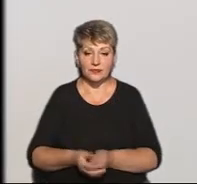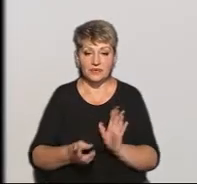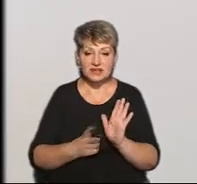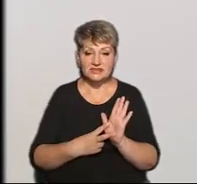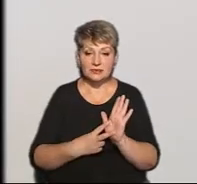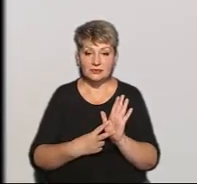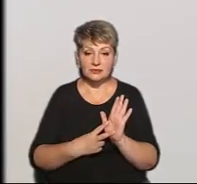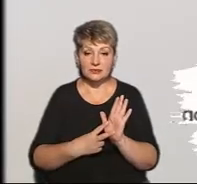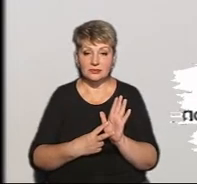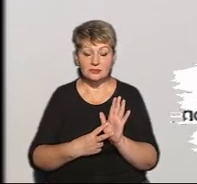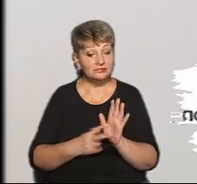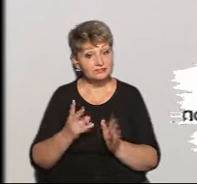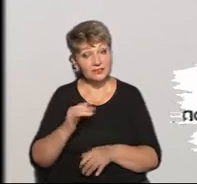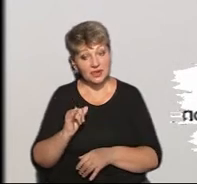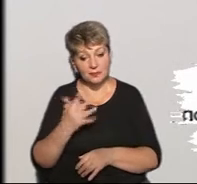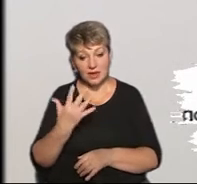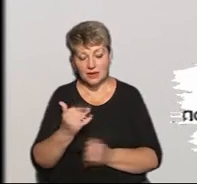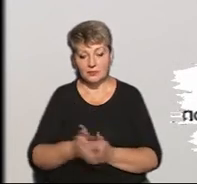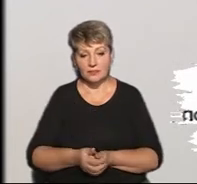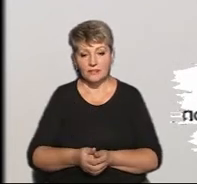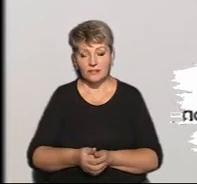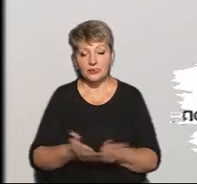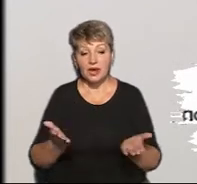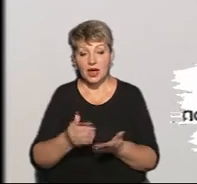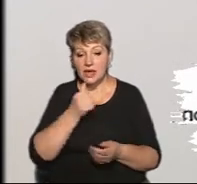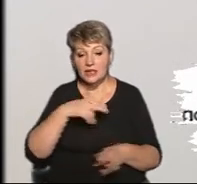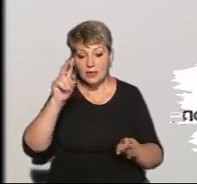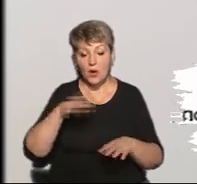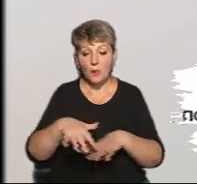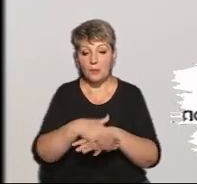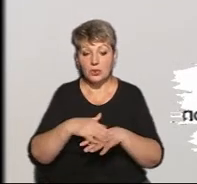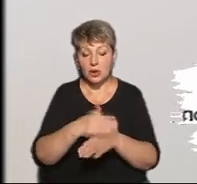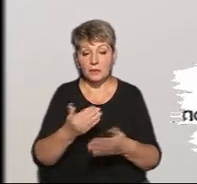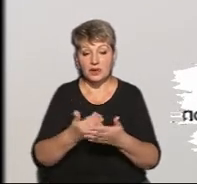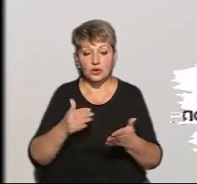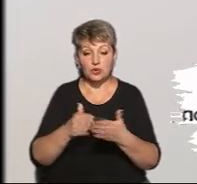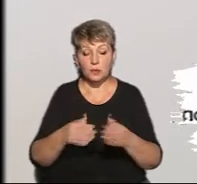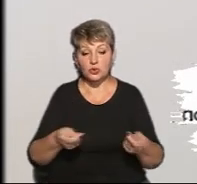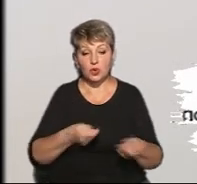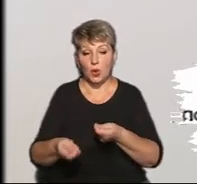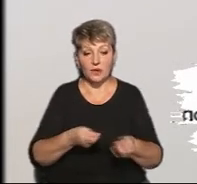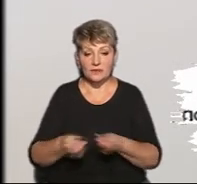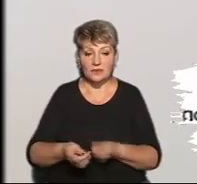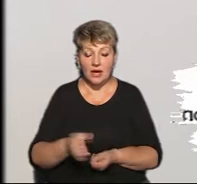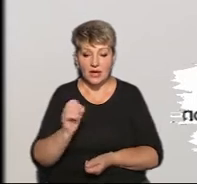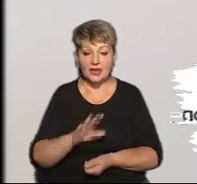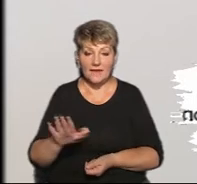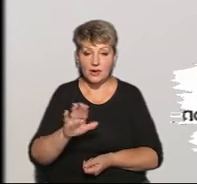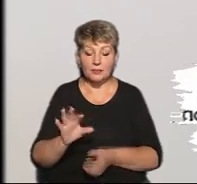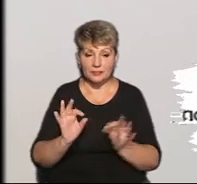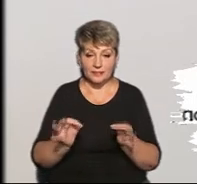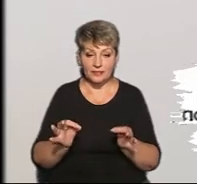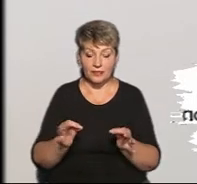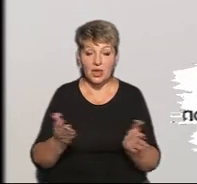7. Ні, 5. Яка назва площі перед будинком торгівлі? Європейська.